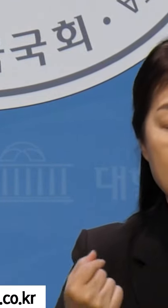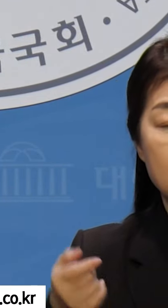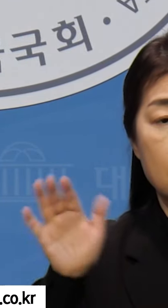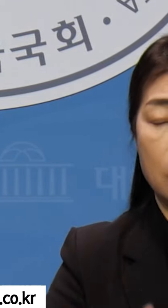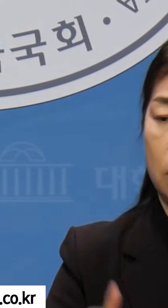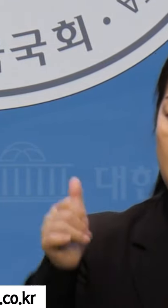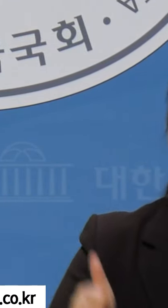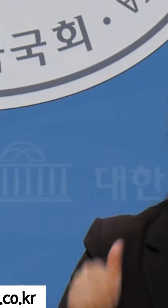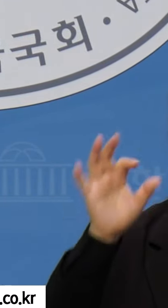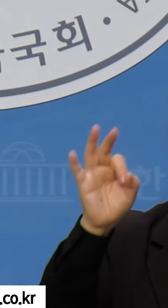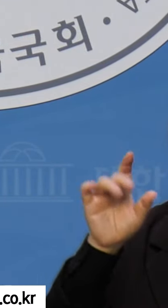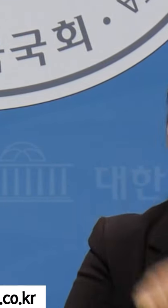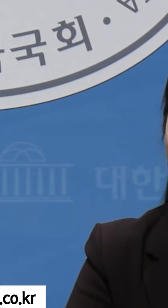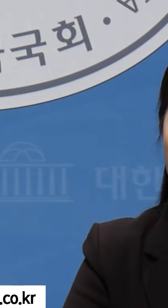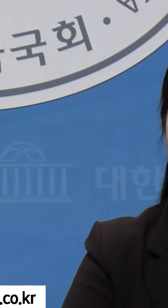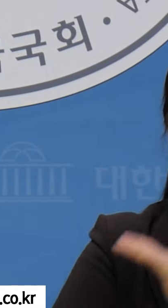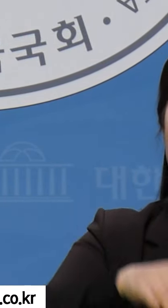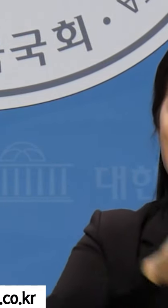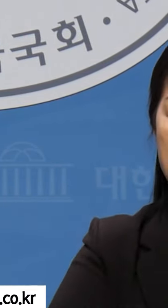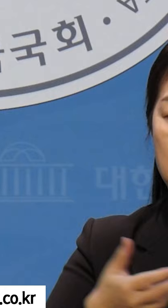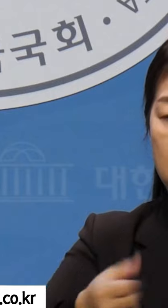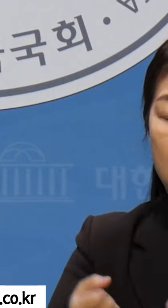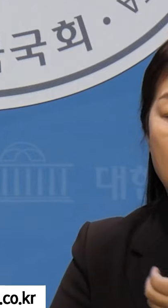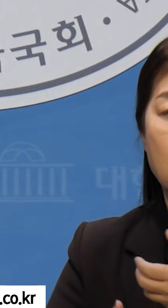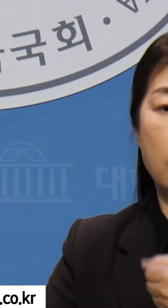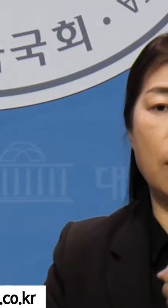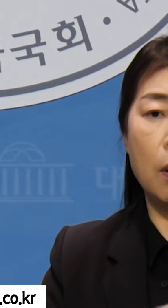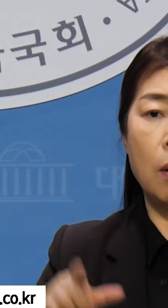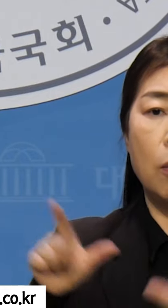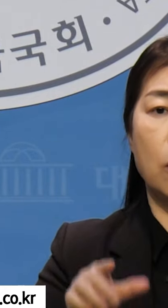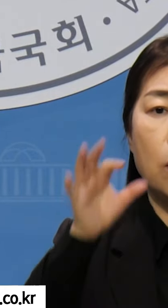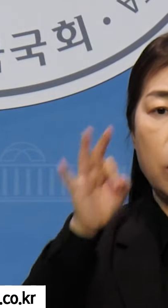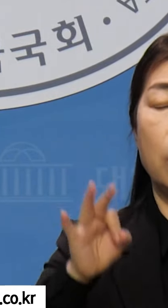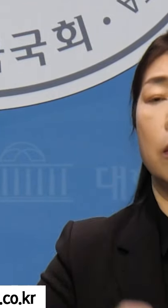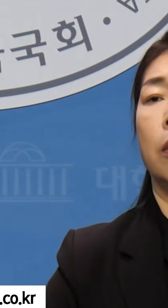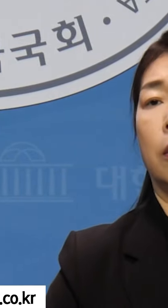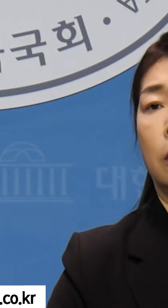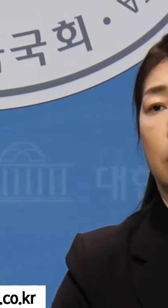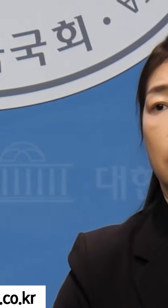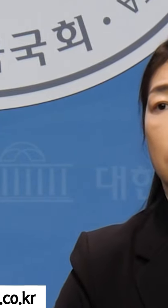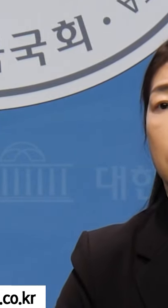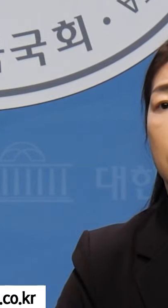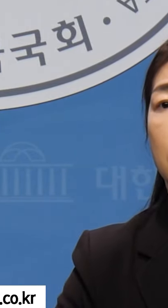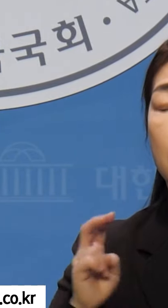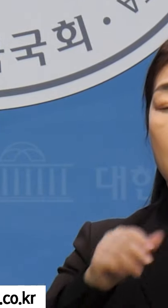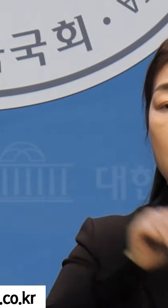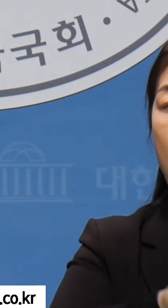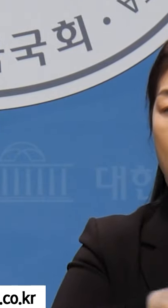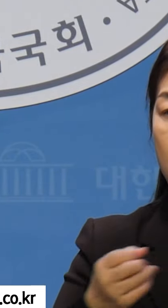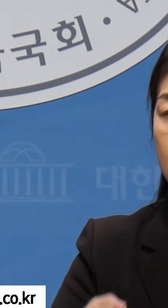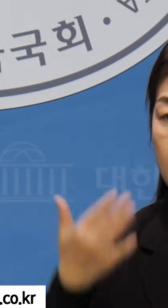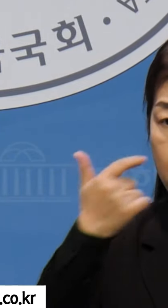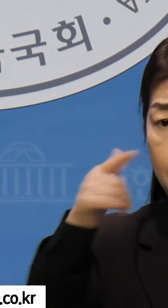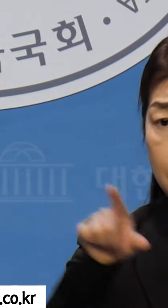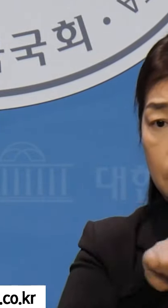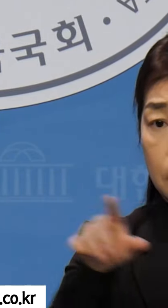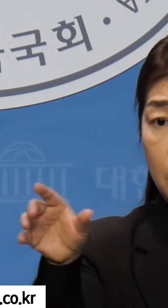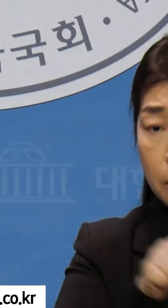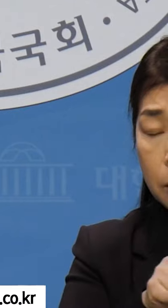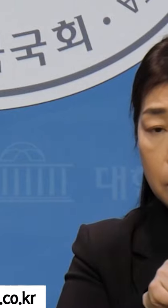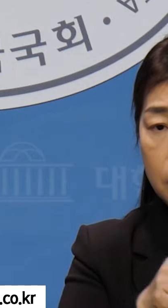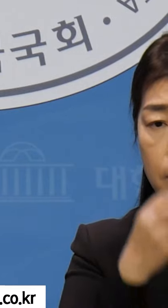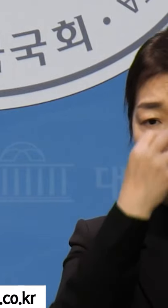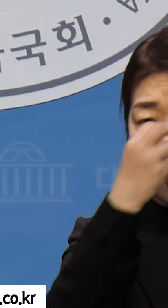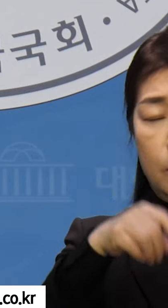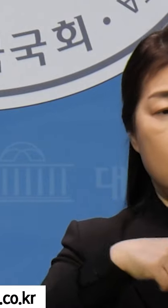눈에 개파 간 지밤 싸움처럼 비치고 있습니다. 자칫 선거 승리를 확신한